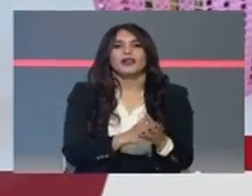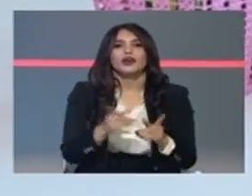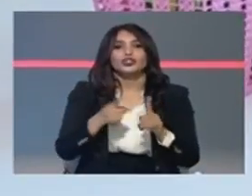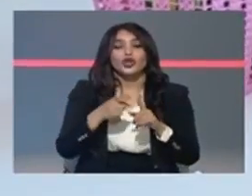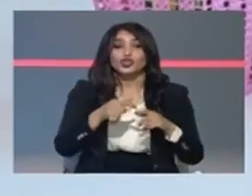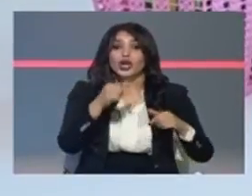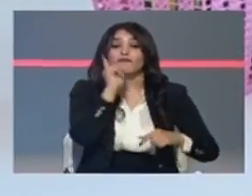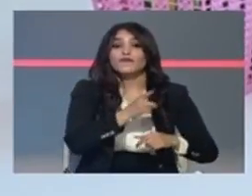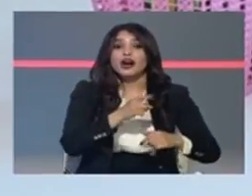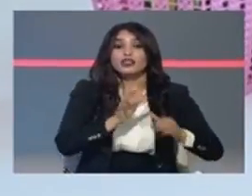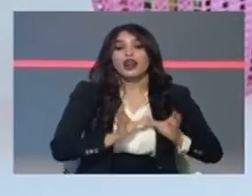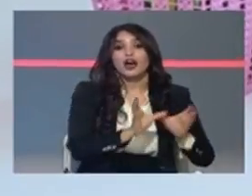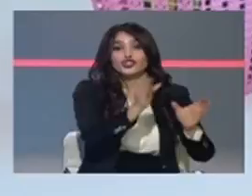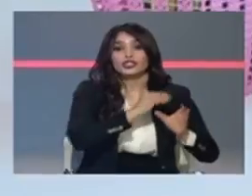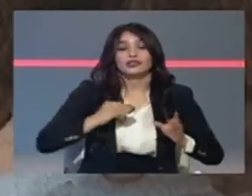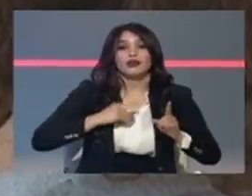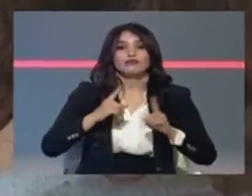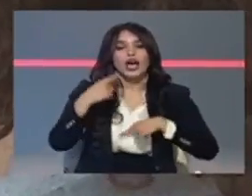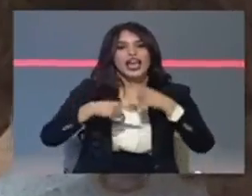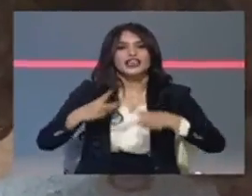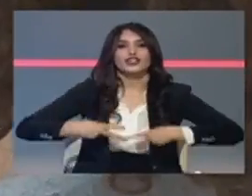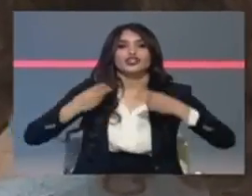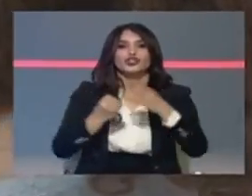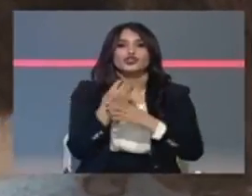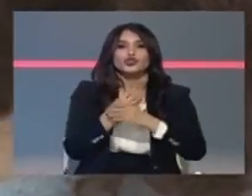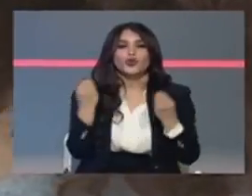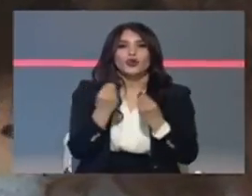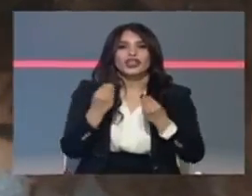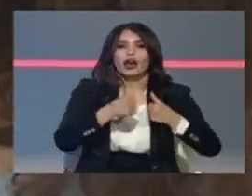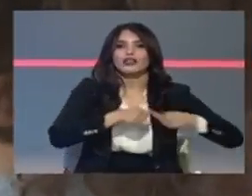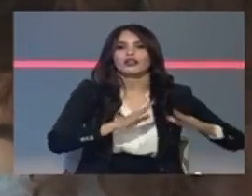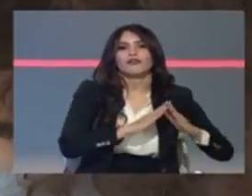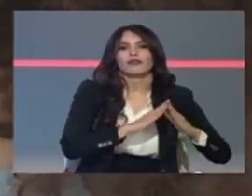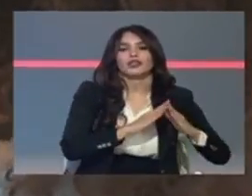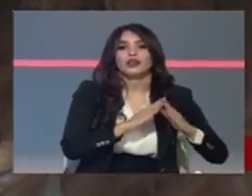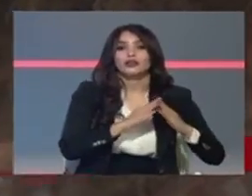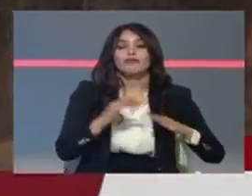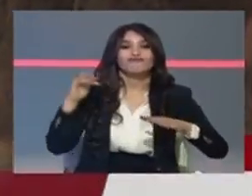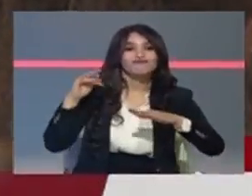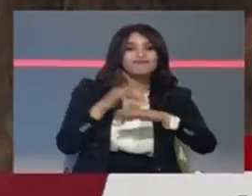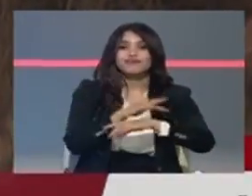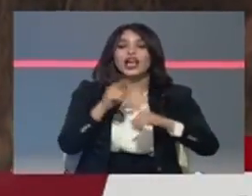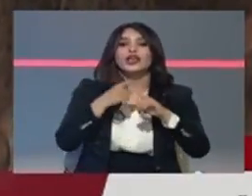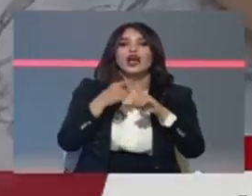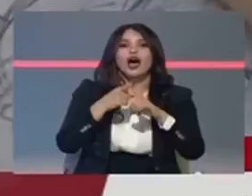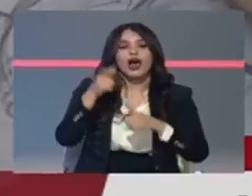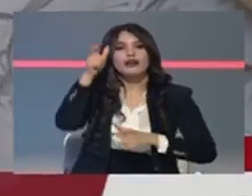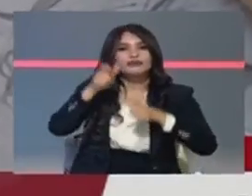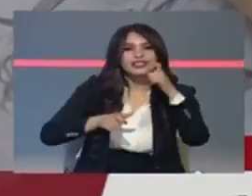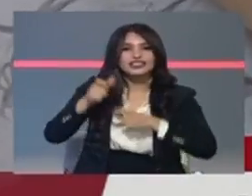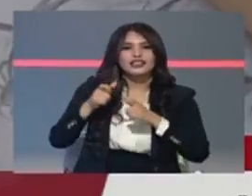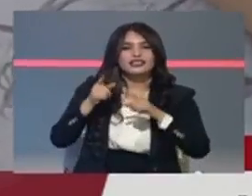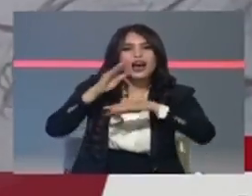الحجر الصحي نمط حياة جديد على الأطفال داخل أسوار المنازل، فقد انعكس كذلك على سلوكياتهم،